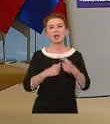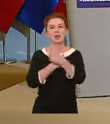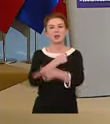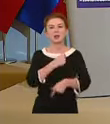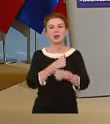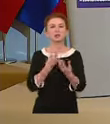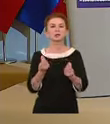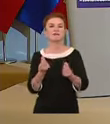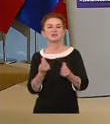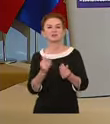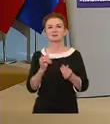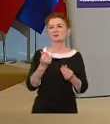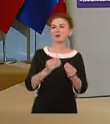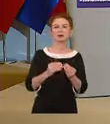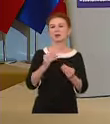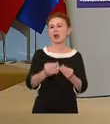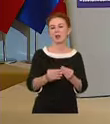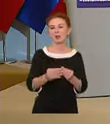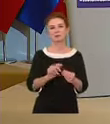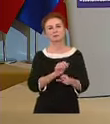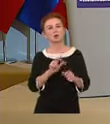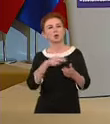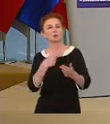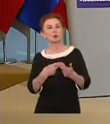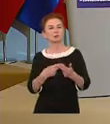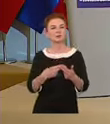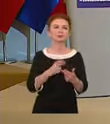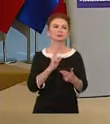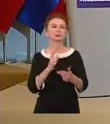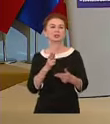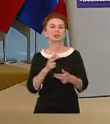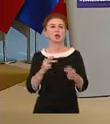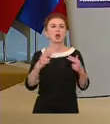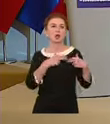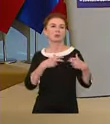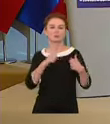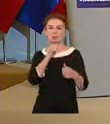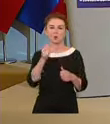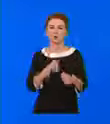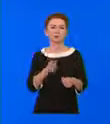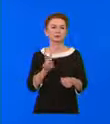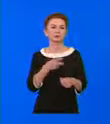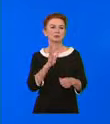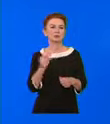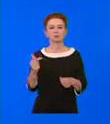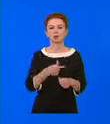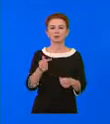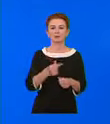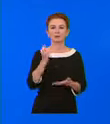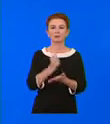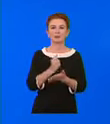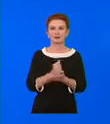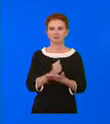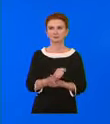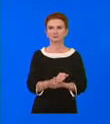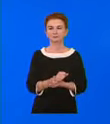Czy mamy już wypowiedź Komisji Europejskiej i kiedy ona stanie się obowiązującym prawem? Tarcza finansowa